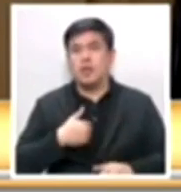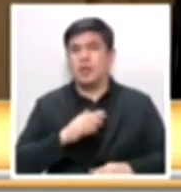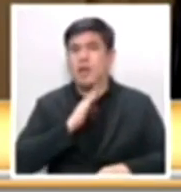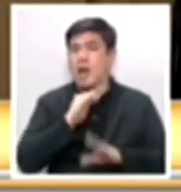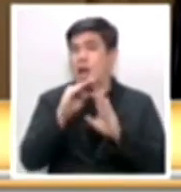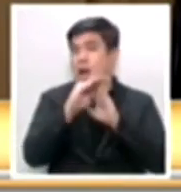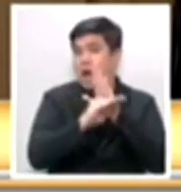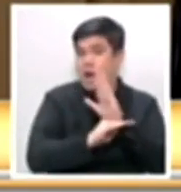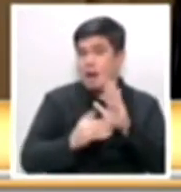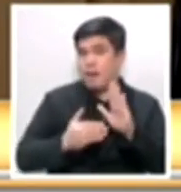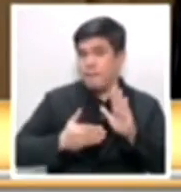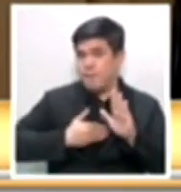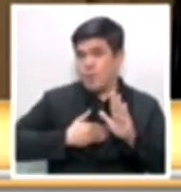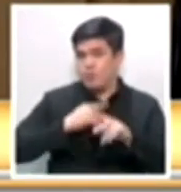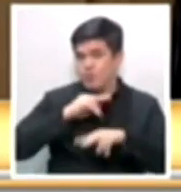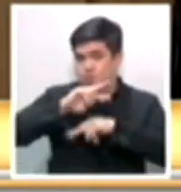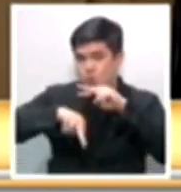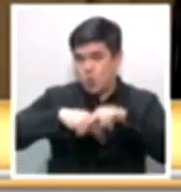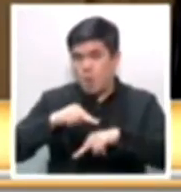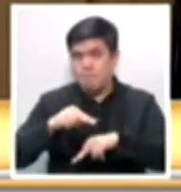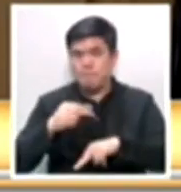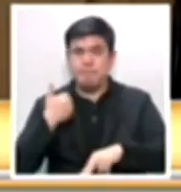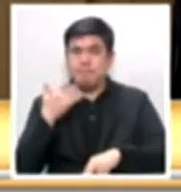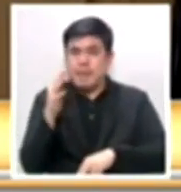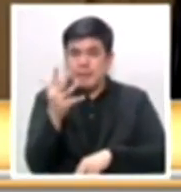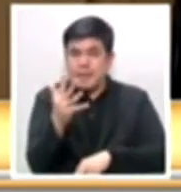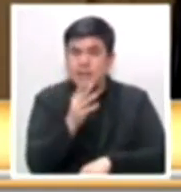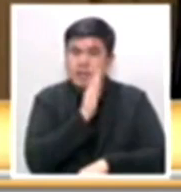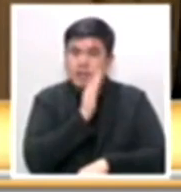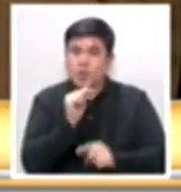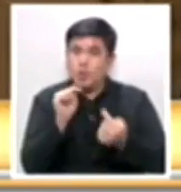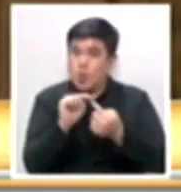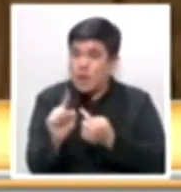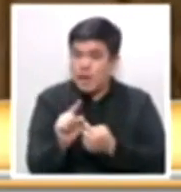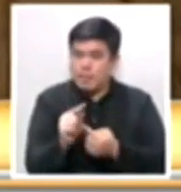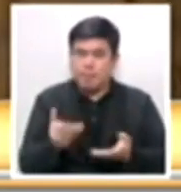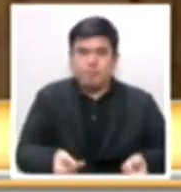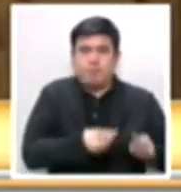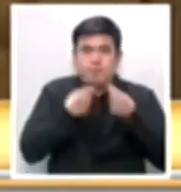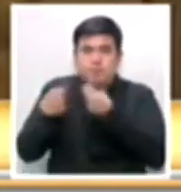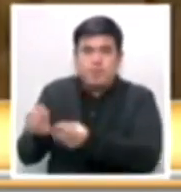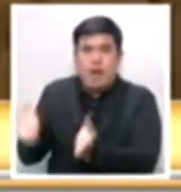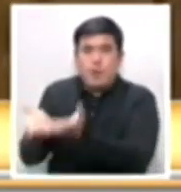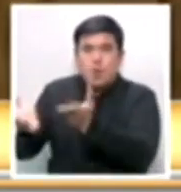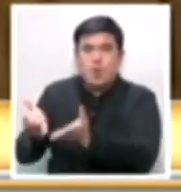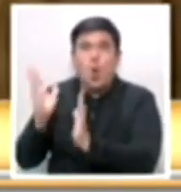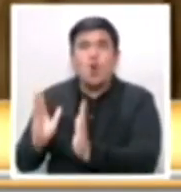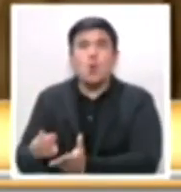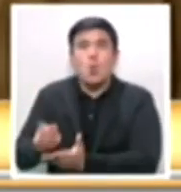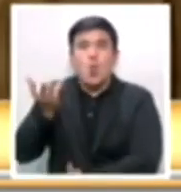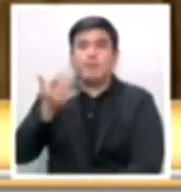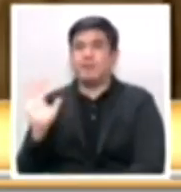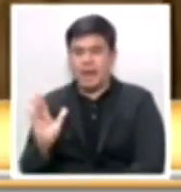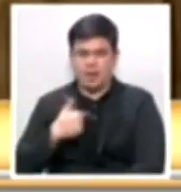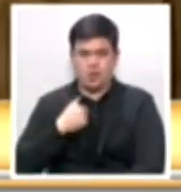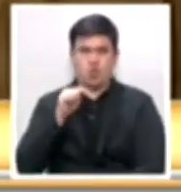ามผังเมืองกับผมจะไปตรวจสอบดูไม่ให้มีการเอื้ออะไรอย่างที่ว่าเพื่อให้ประชาชนทั้งประเทศได้รับผล